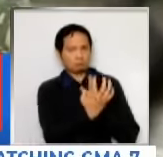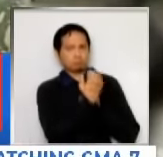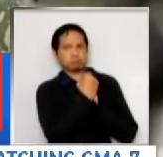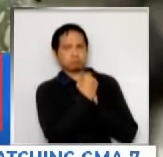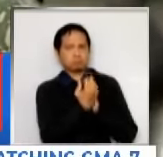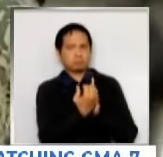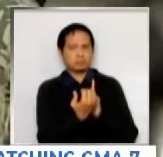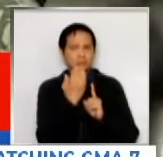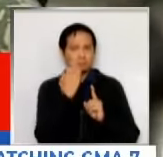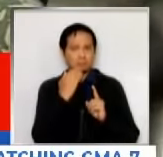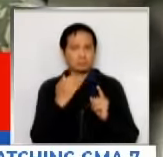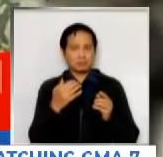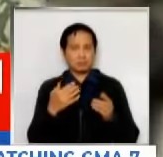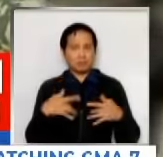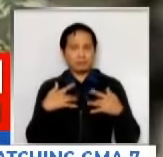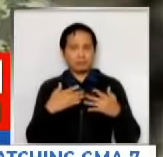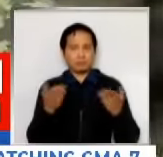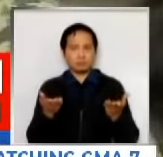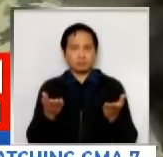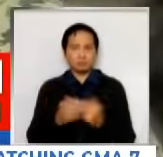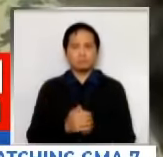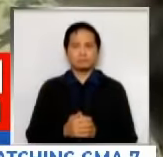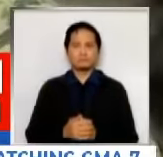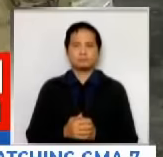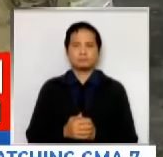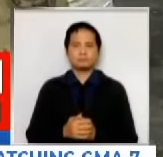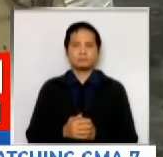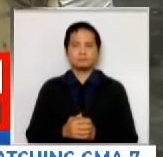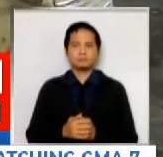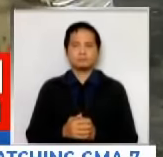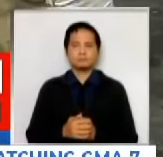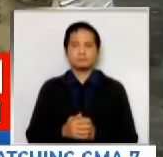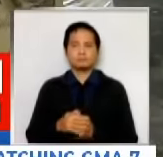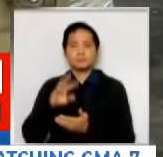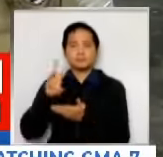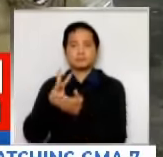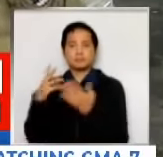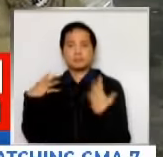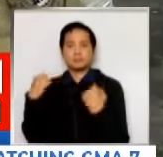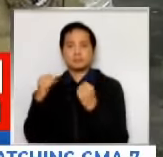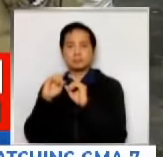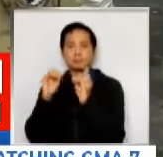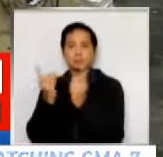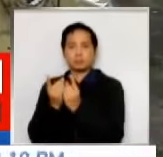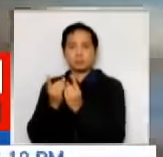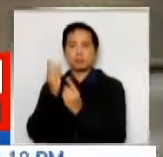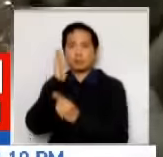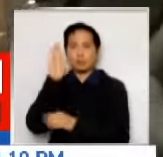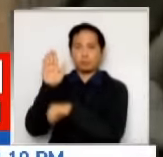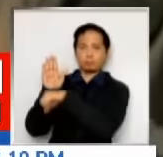I-refer namin sila sa City Health Department. Most probably hanggang mamayang 5 a.m.